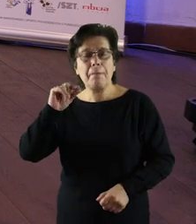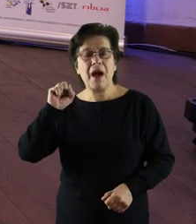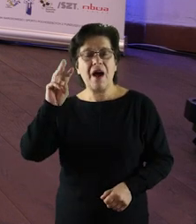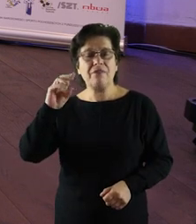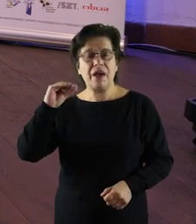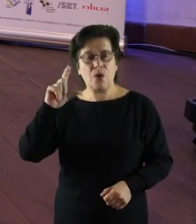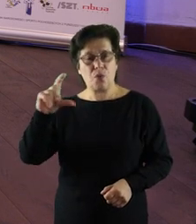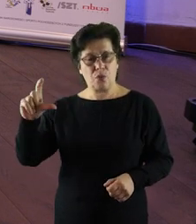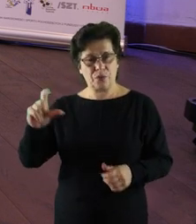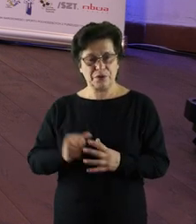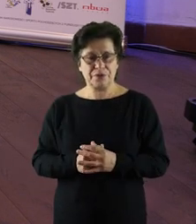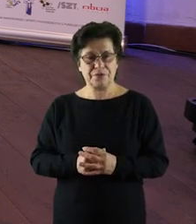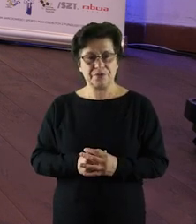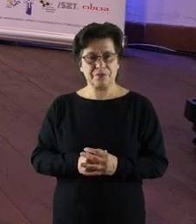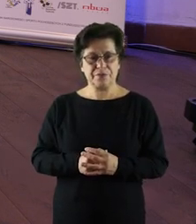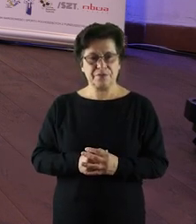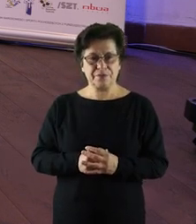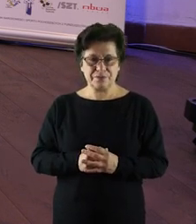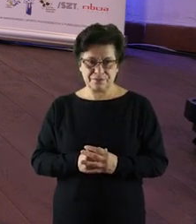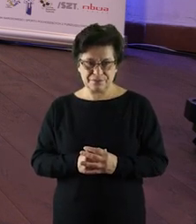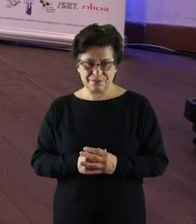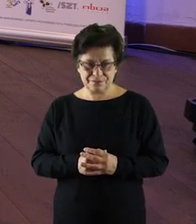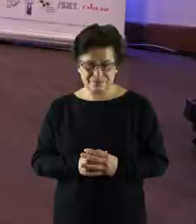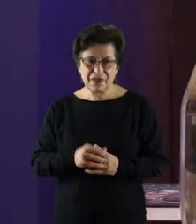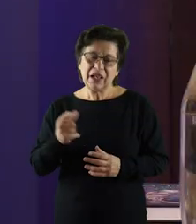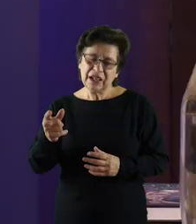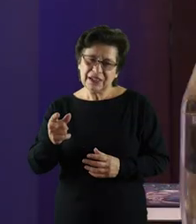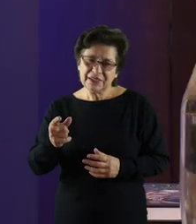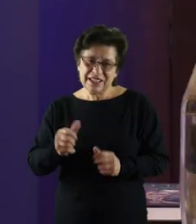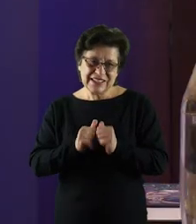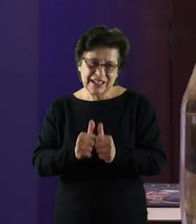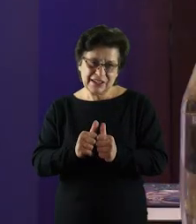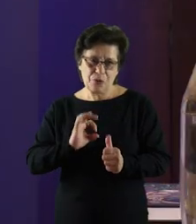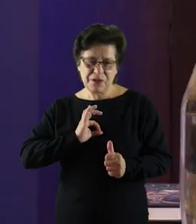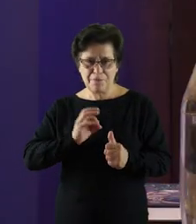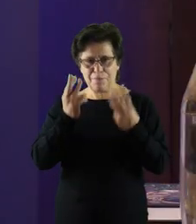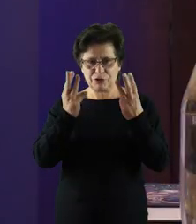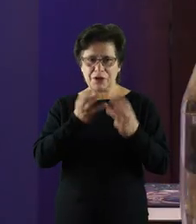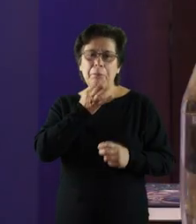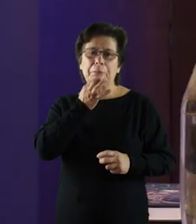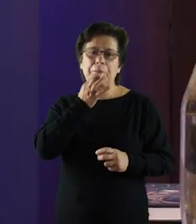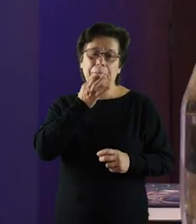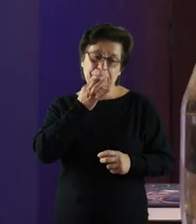Pawełku. Pan redaktor Paweł zadał mi ważne pytanie. Mówię pan redaktor Paweł, bo